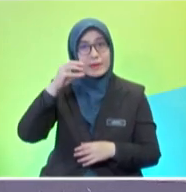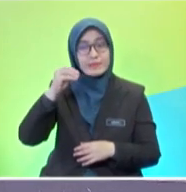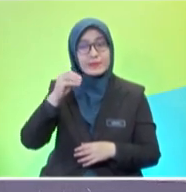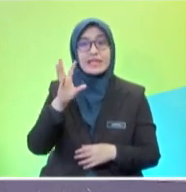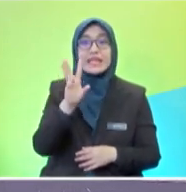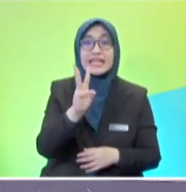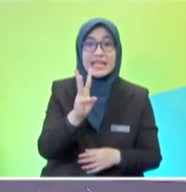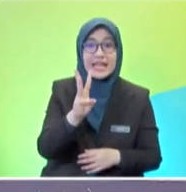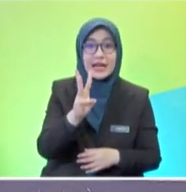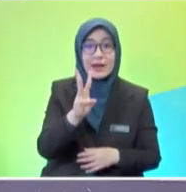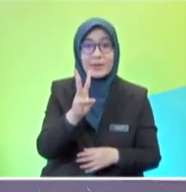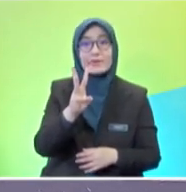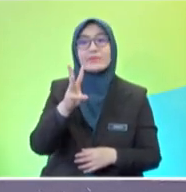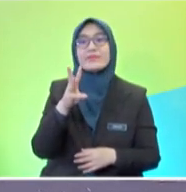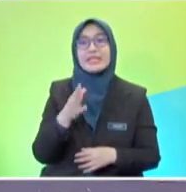aquarium